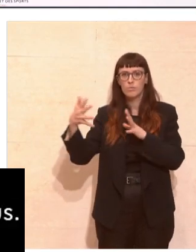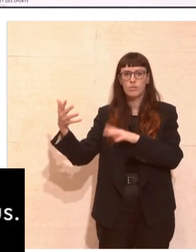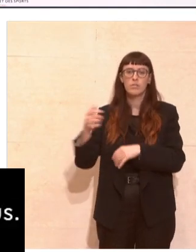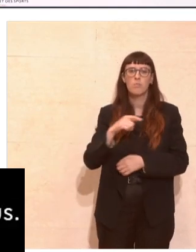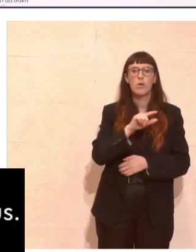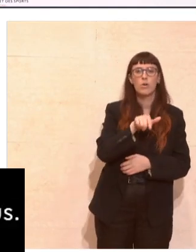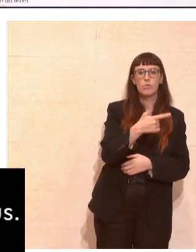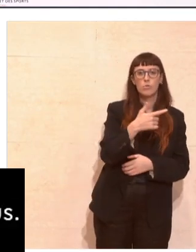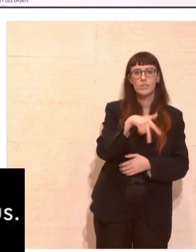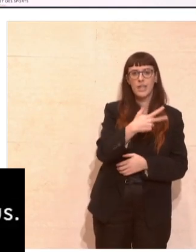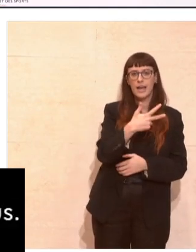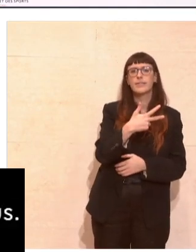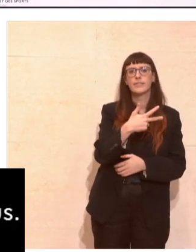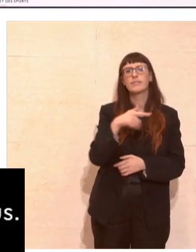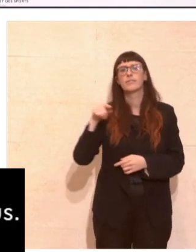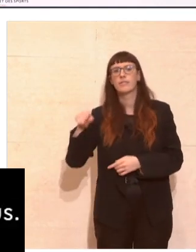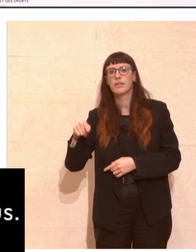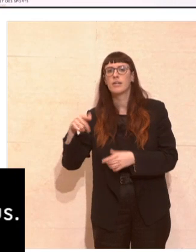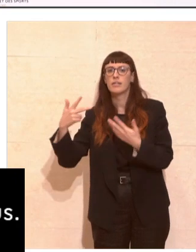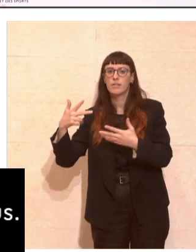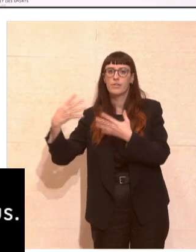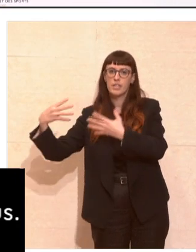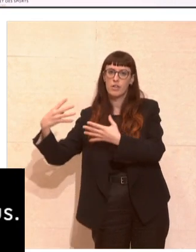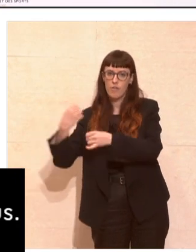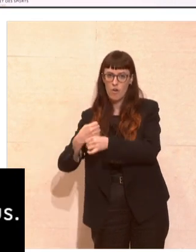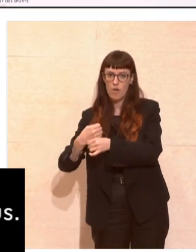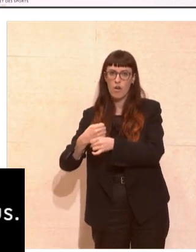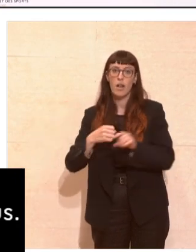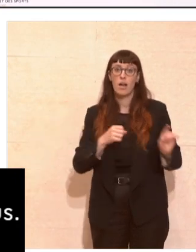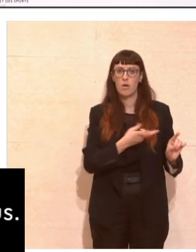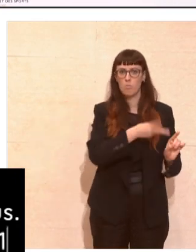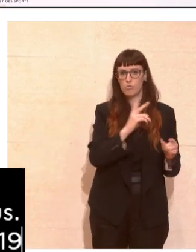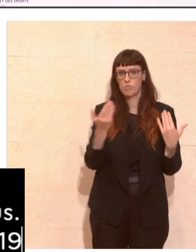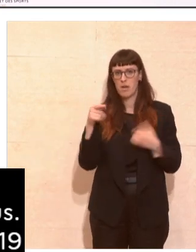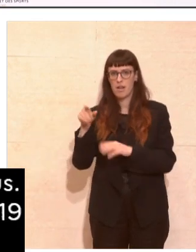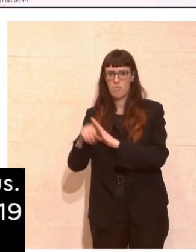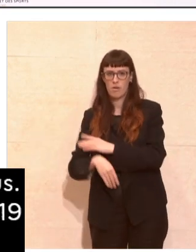que les 18-19 ans, mais l'ensemble de la population manque de sommeil au quotidien.